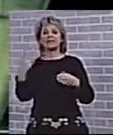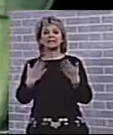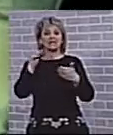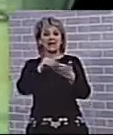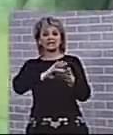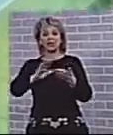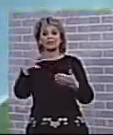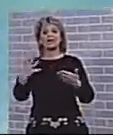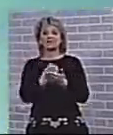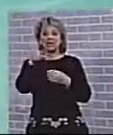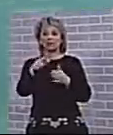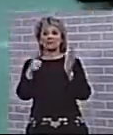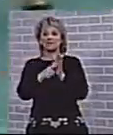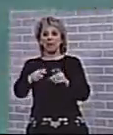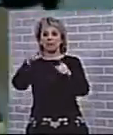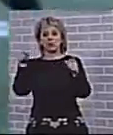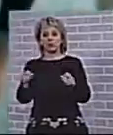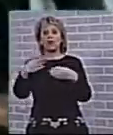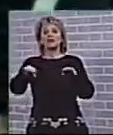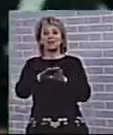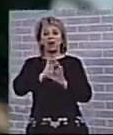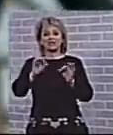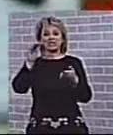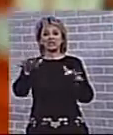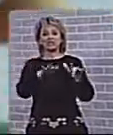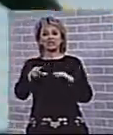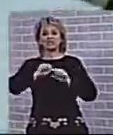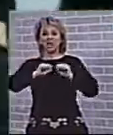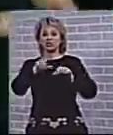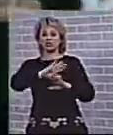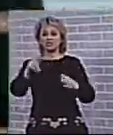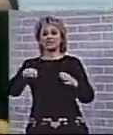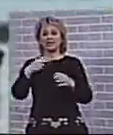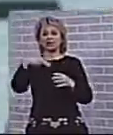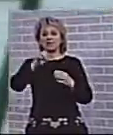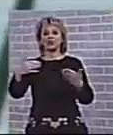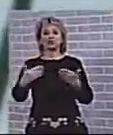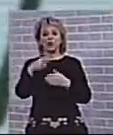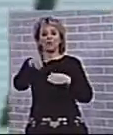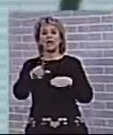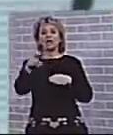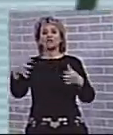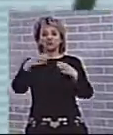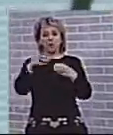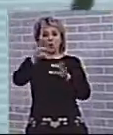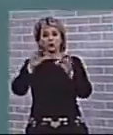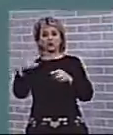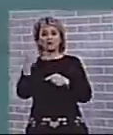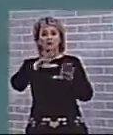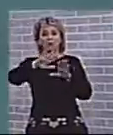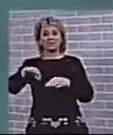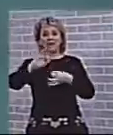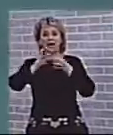не забивает, зарабатывает 7-метровый. К тому же отлично действует в защите. Не зря Трифилов снова вызвал ее в сборную впервые